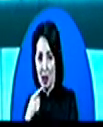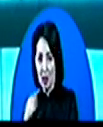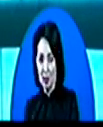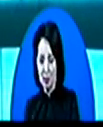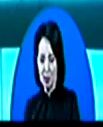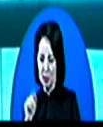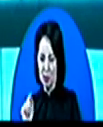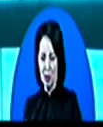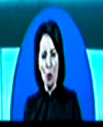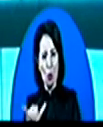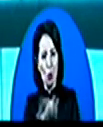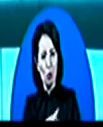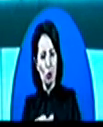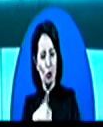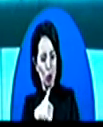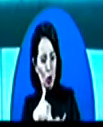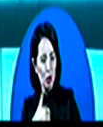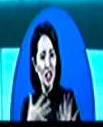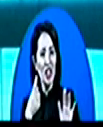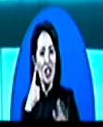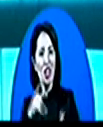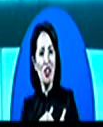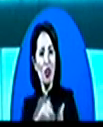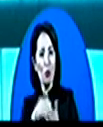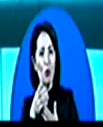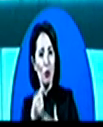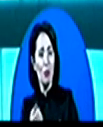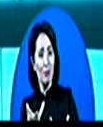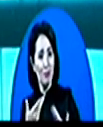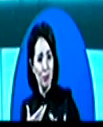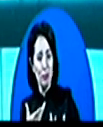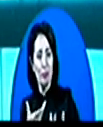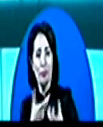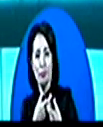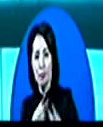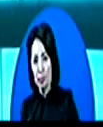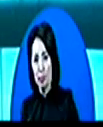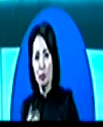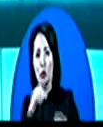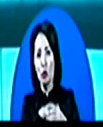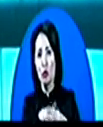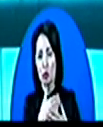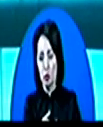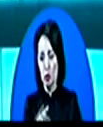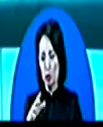тэр бум төгөргийг нөхөн төлүүлсэн байна. Төрд учирсан хохирлыг арилгах албач байгуулагджээ.